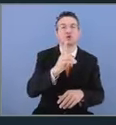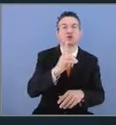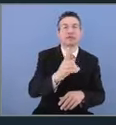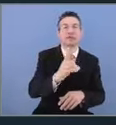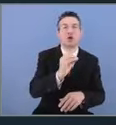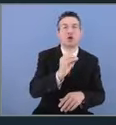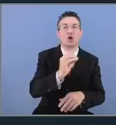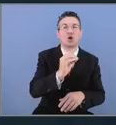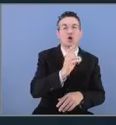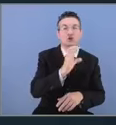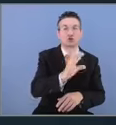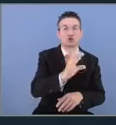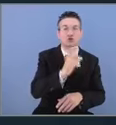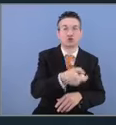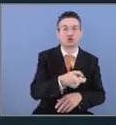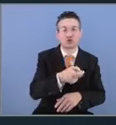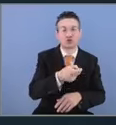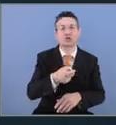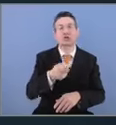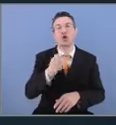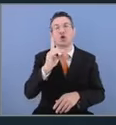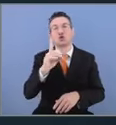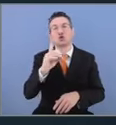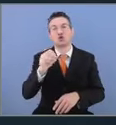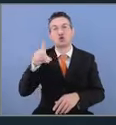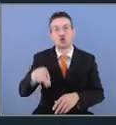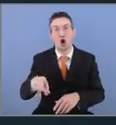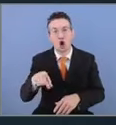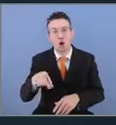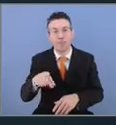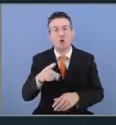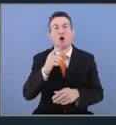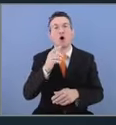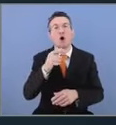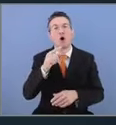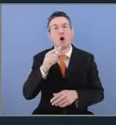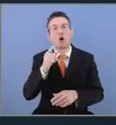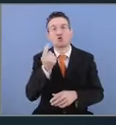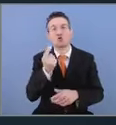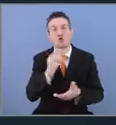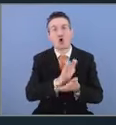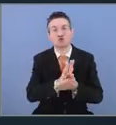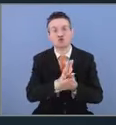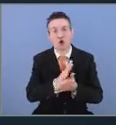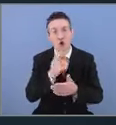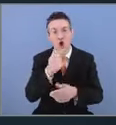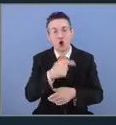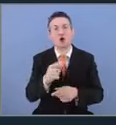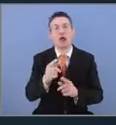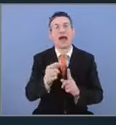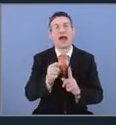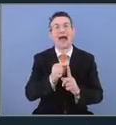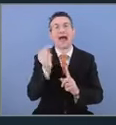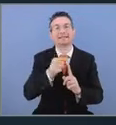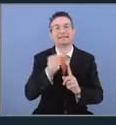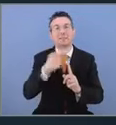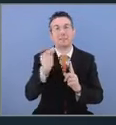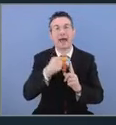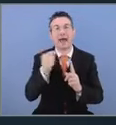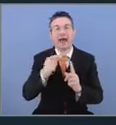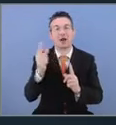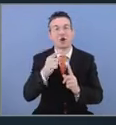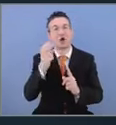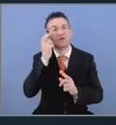extravergine, tutte le DOP presenti, la nocciola gentile romana, l'asparago verde di Canino, cioè una serie di produzioni